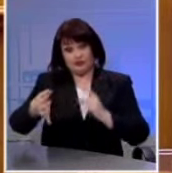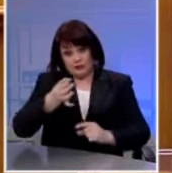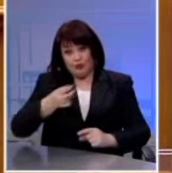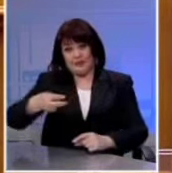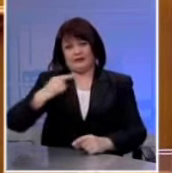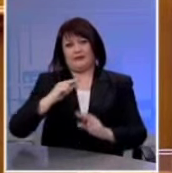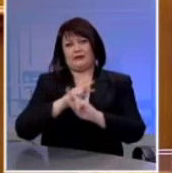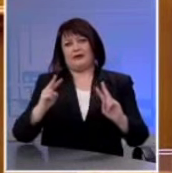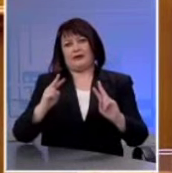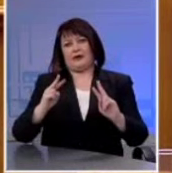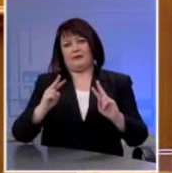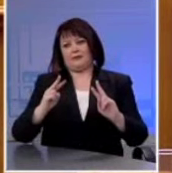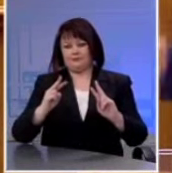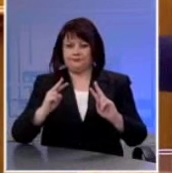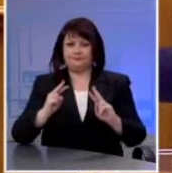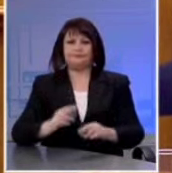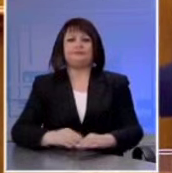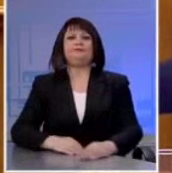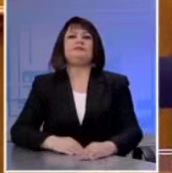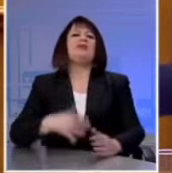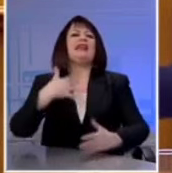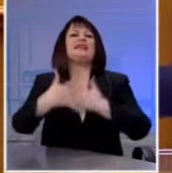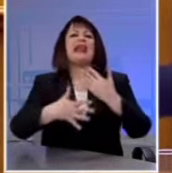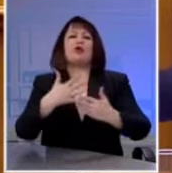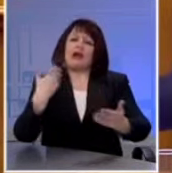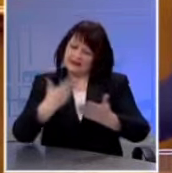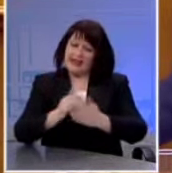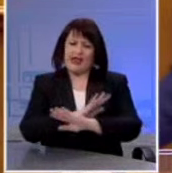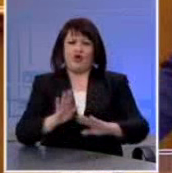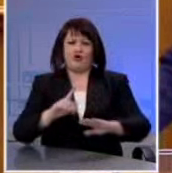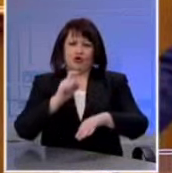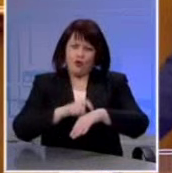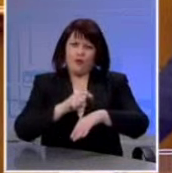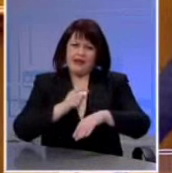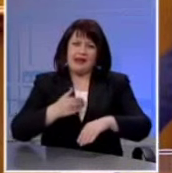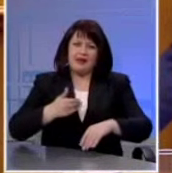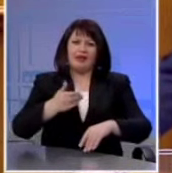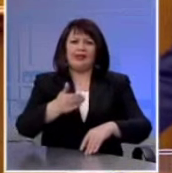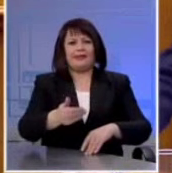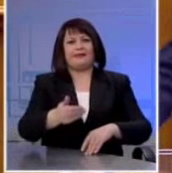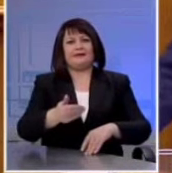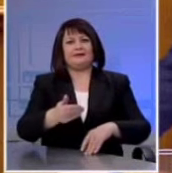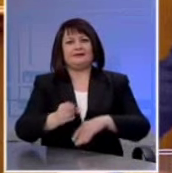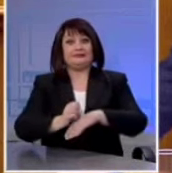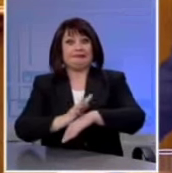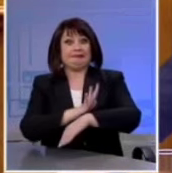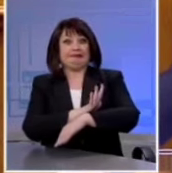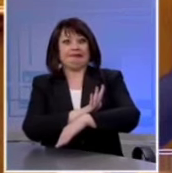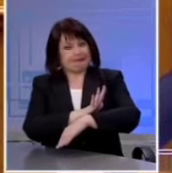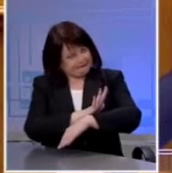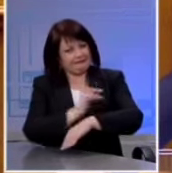απάντηση. Για να μην σας ταλαιπωρώ άλλο, κλείνω αυτή την ανατριχιαστική